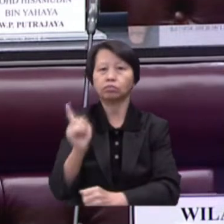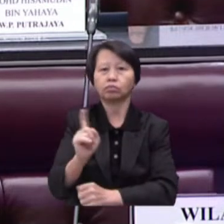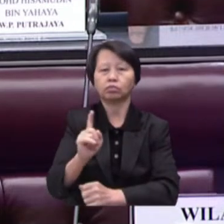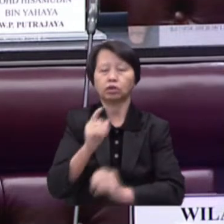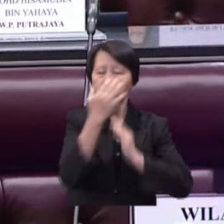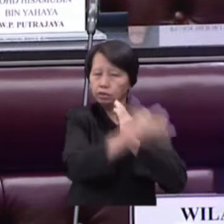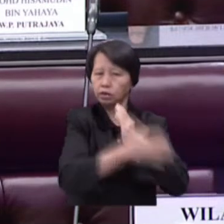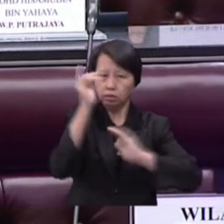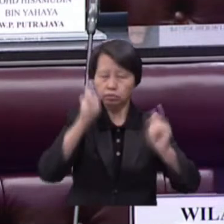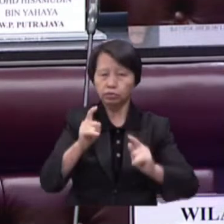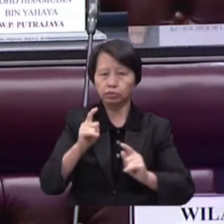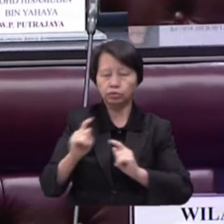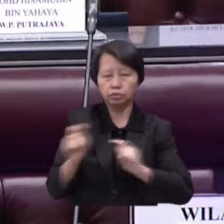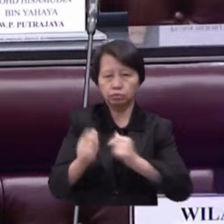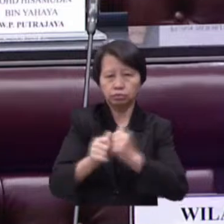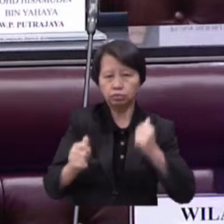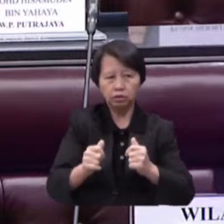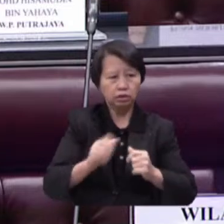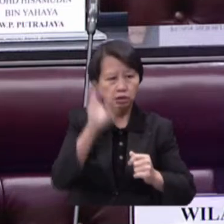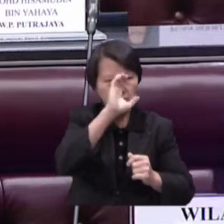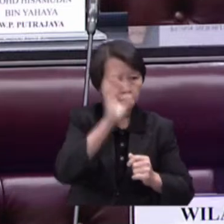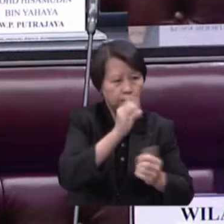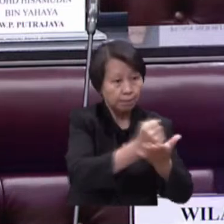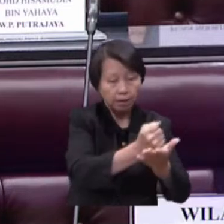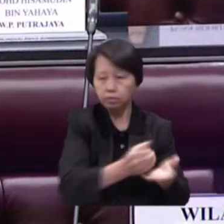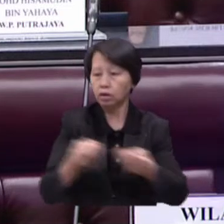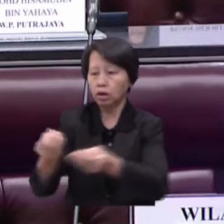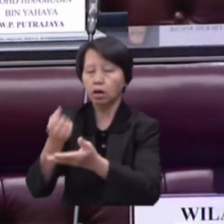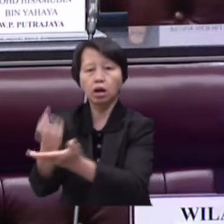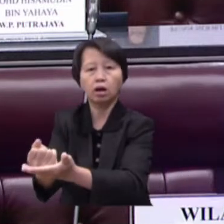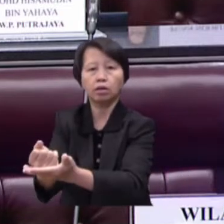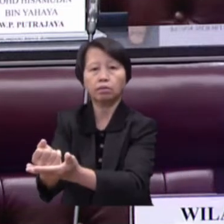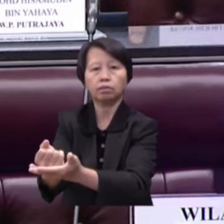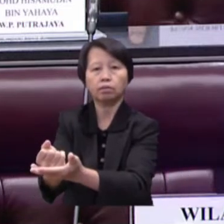tingkah laku mencari bantuan dengan izin